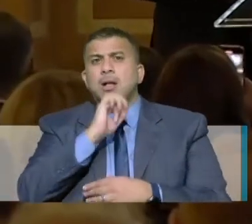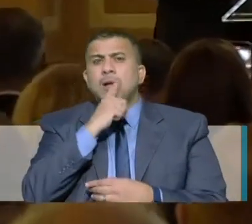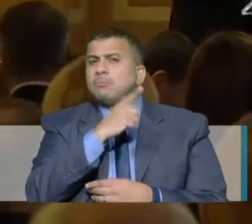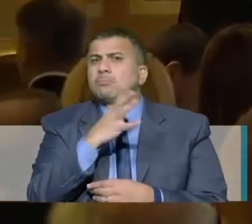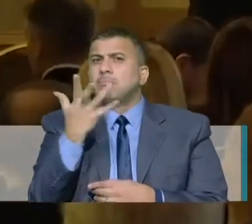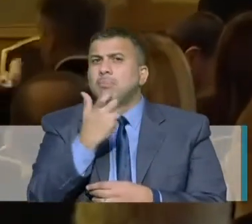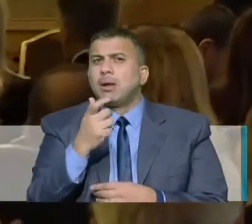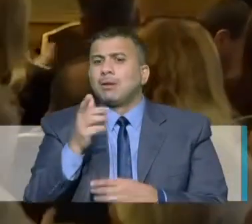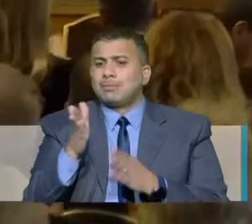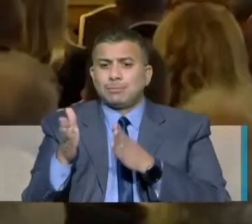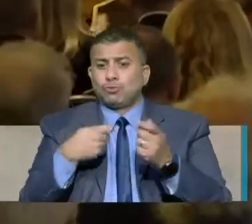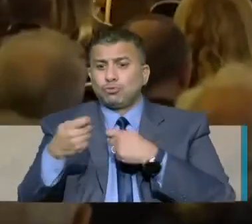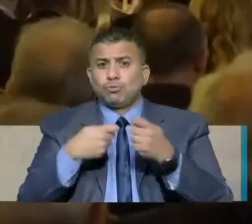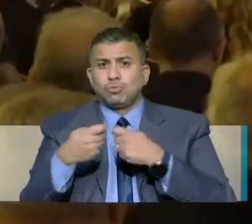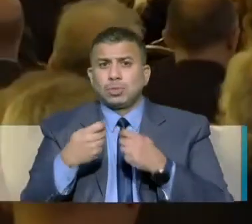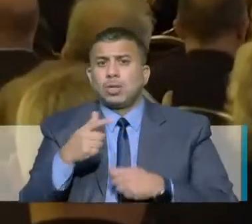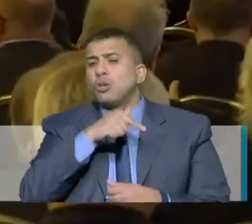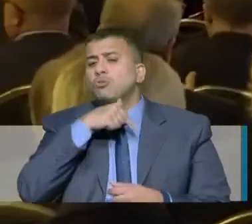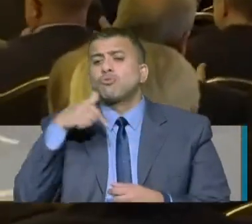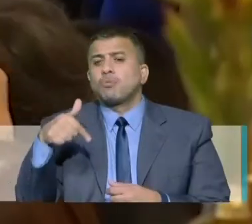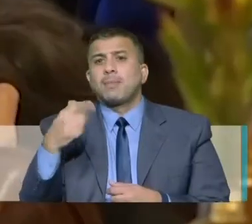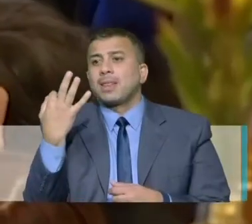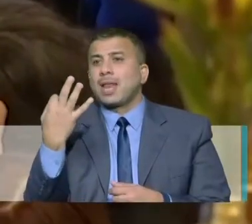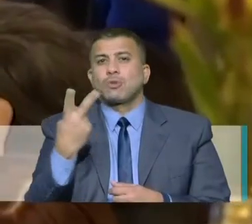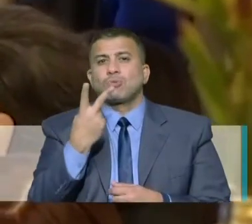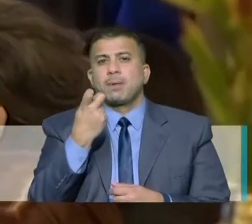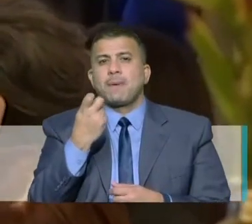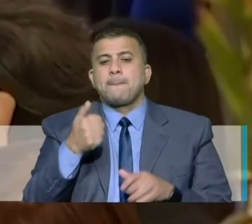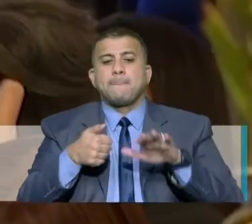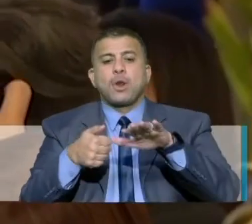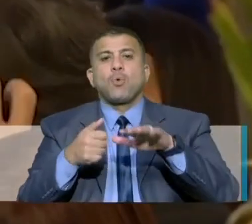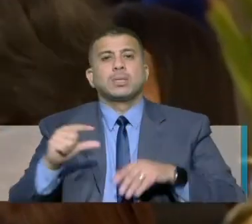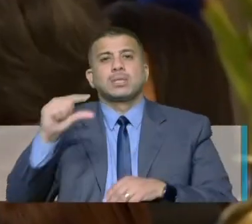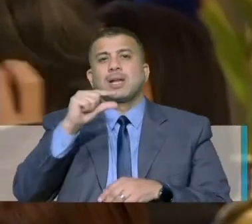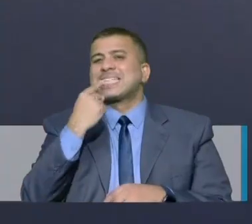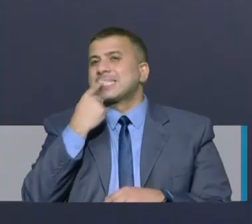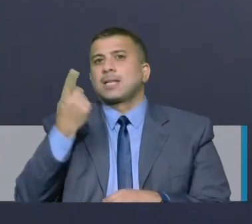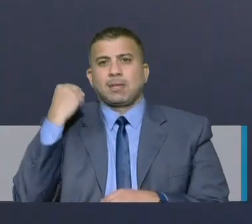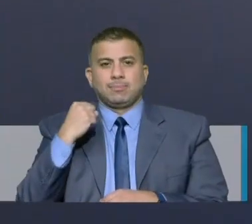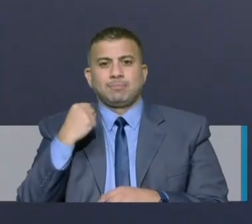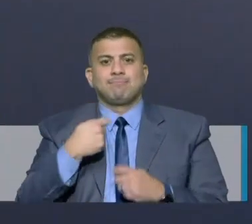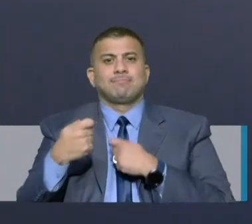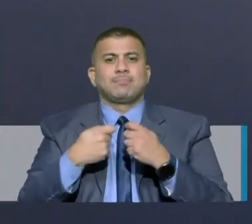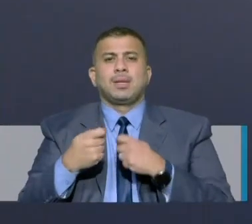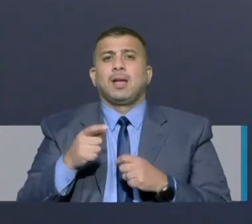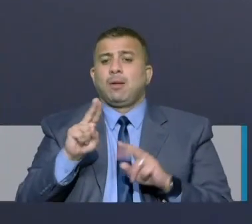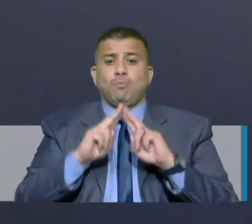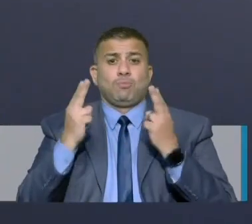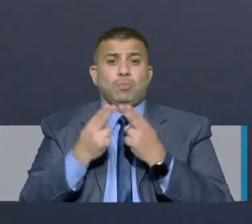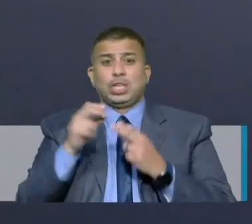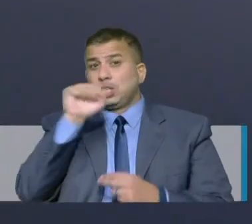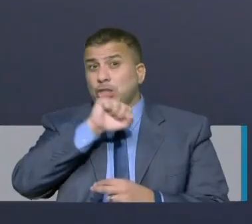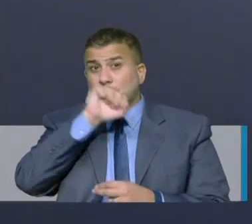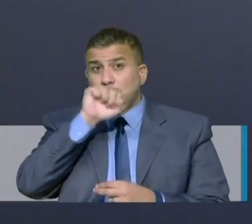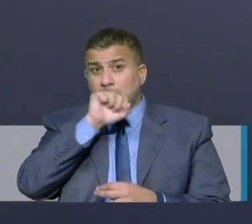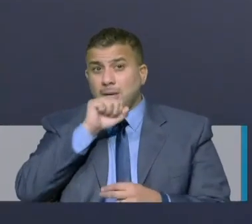التجاري بين الجانبين نحو 673 مليون درهم العام الماضي. المنتدى أكد أن إمارة